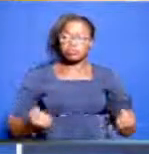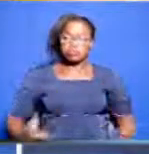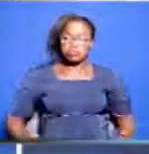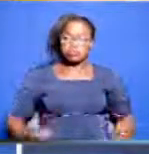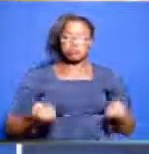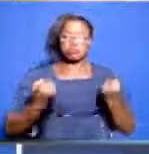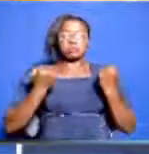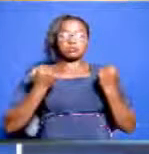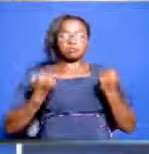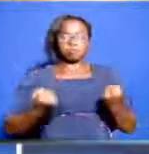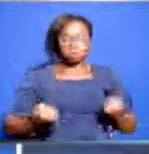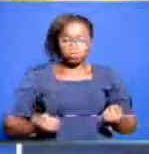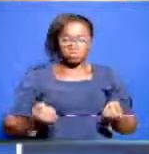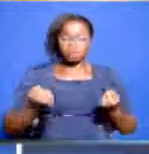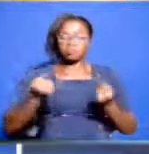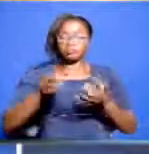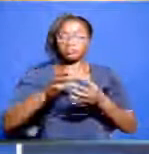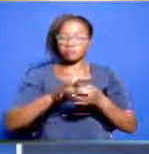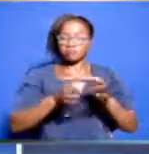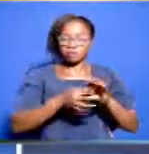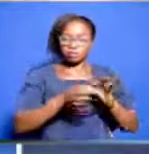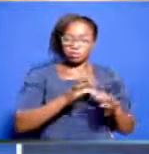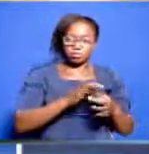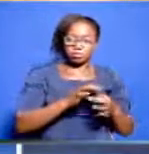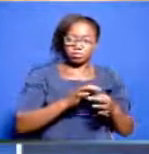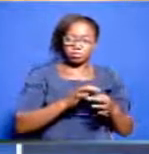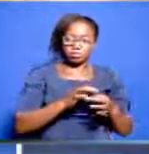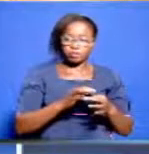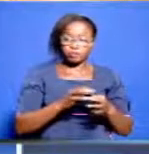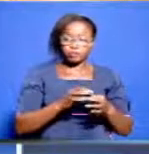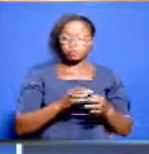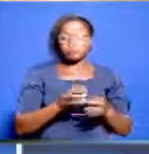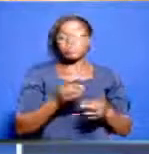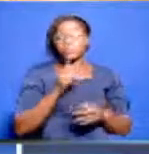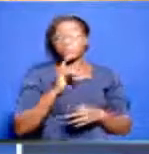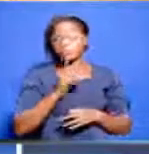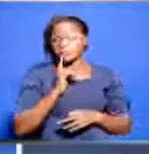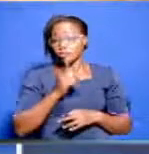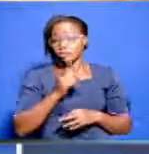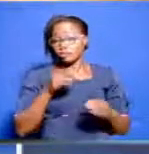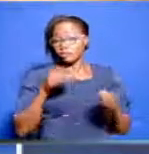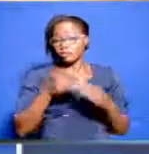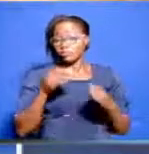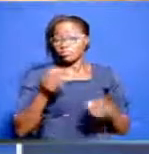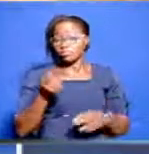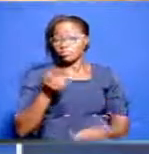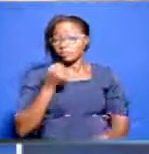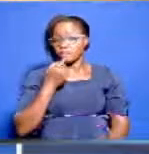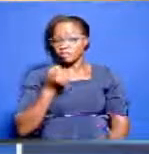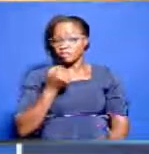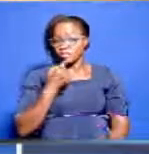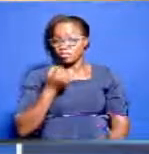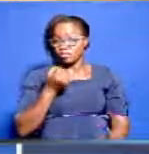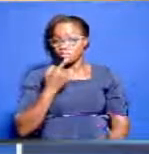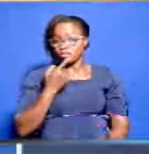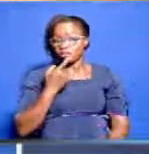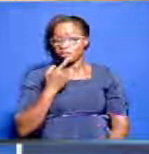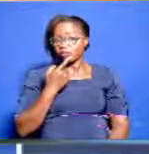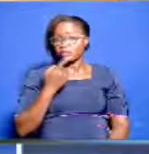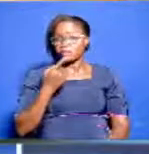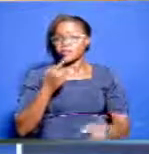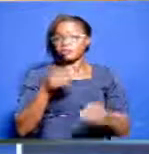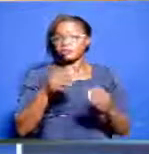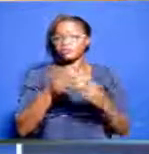kufuzu kwa michezo ya Olimpiki wamehimizwa kutotumia dawa haramu ambazo zimepigwa marufuku na shirika la kupigana